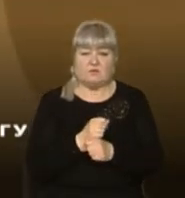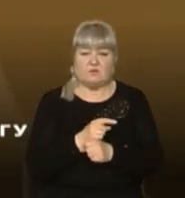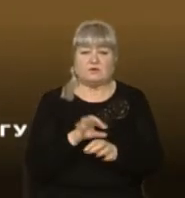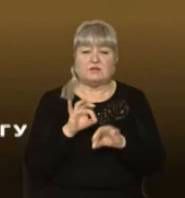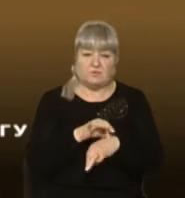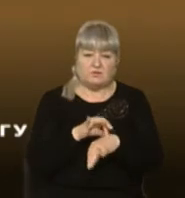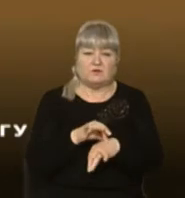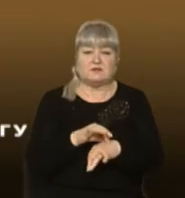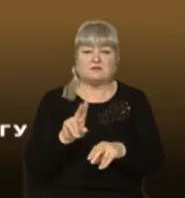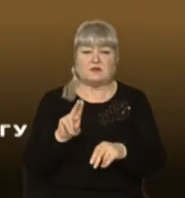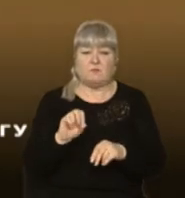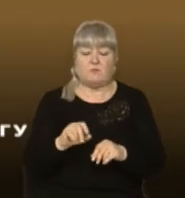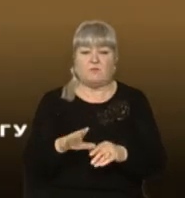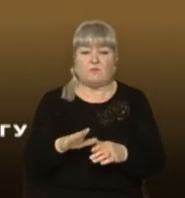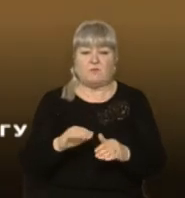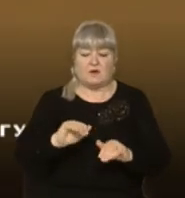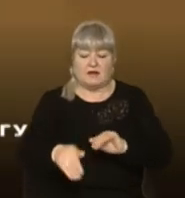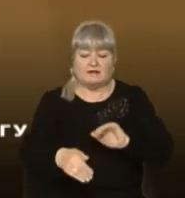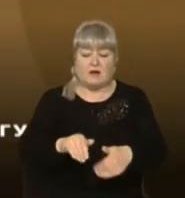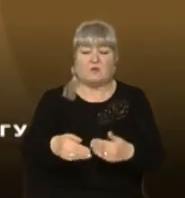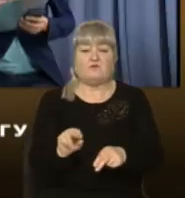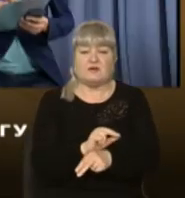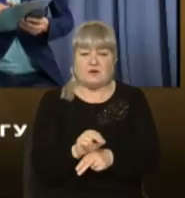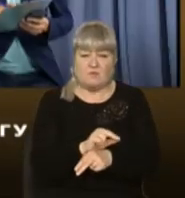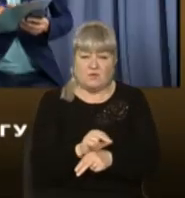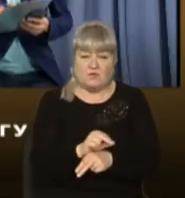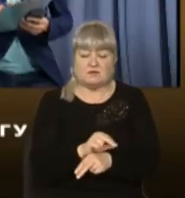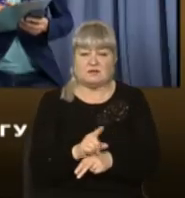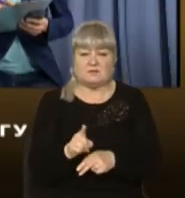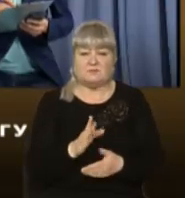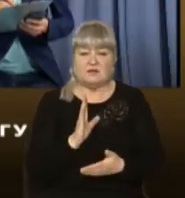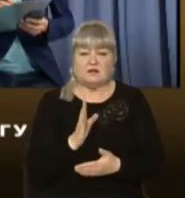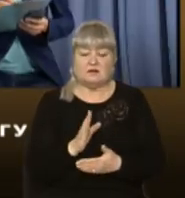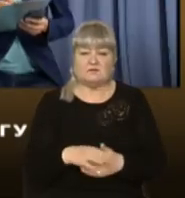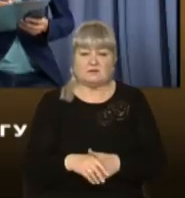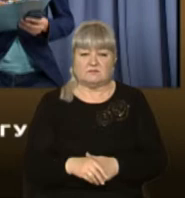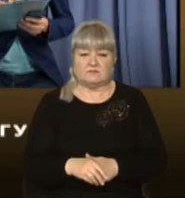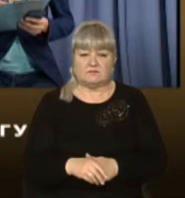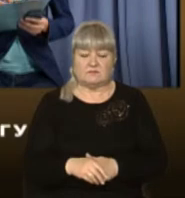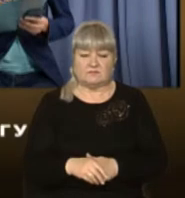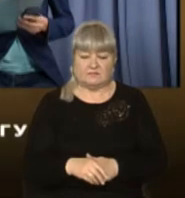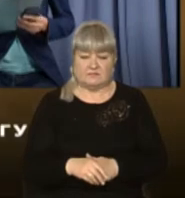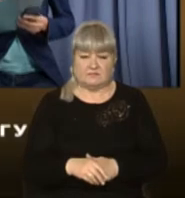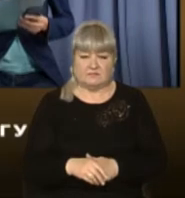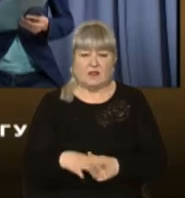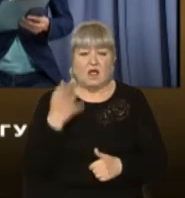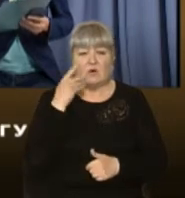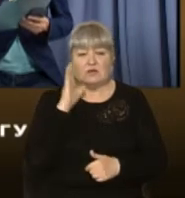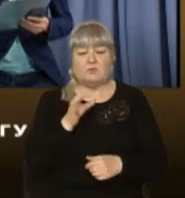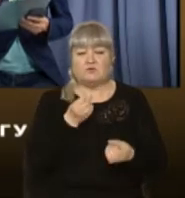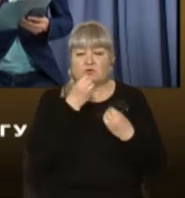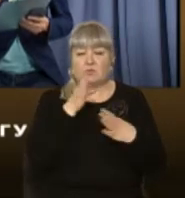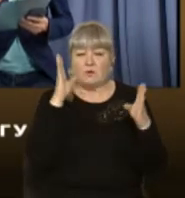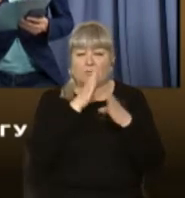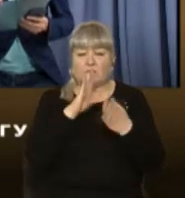аварійної ямковості. Тобто ямковий ремонт, він відбудеться тільки під сприятливі погодні умови. Про які